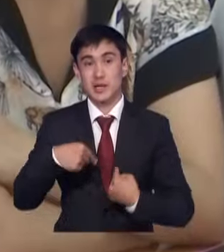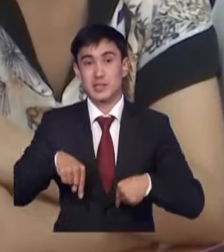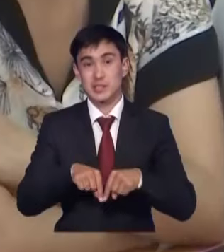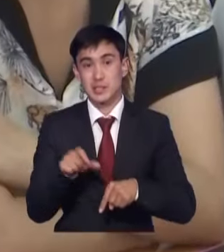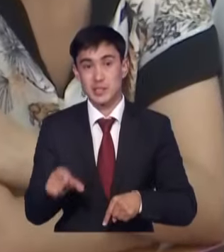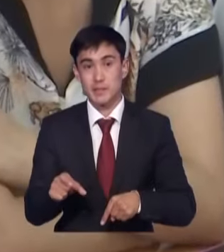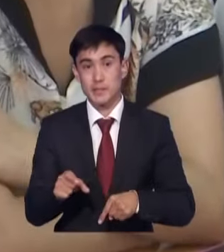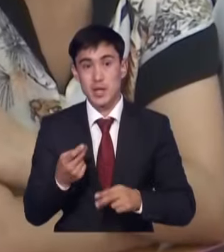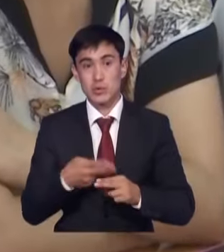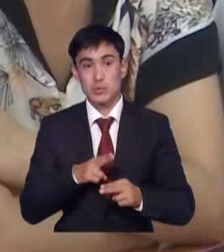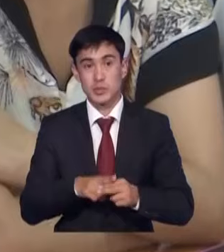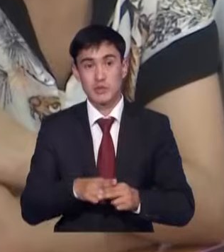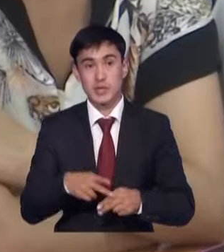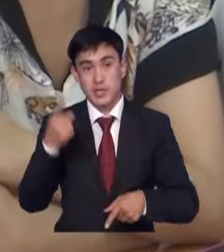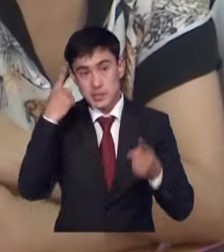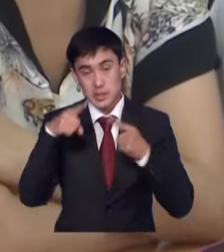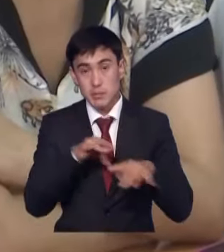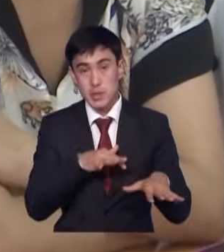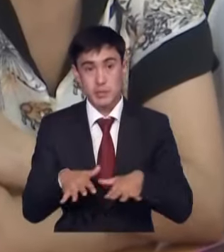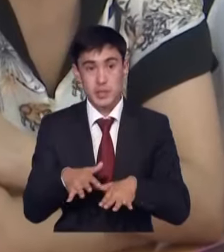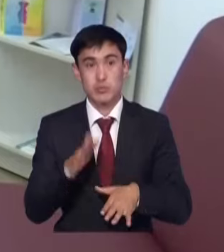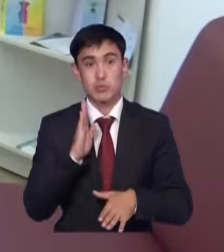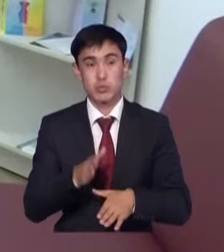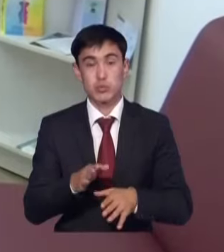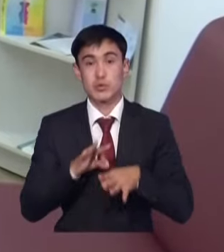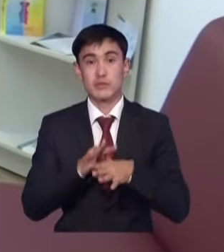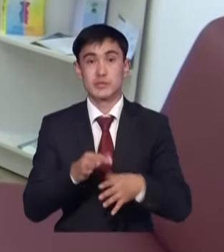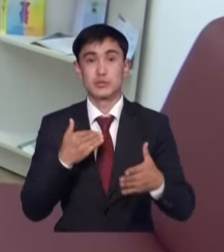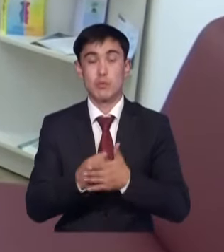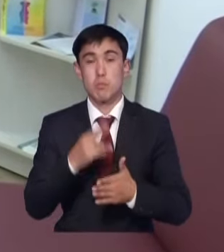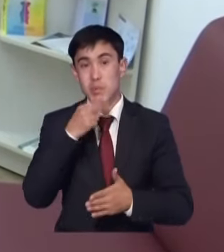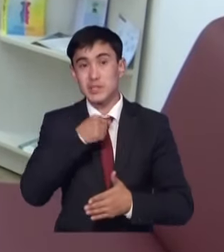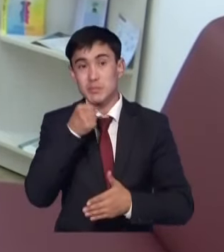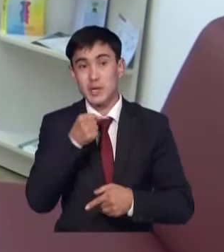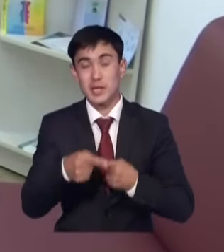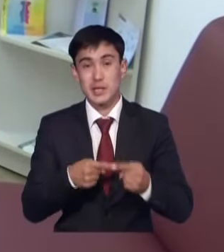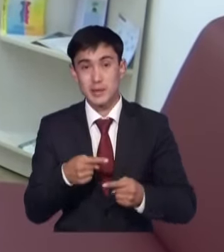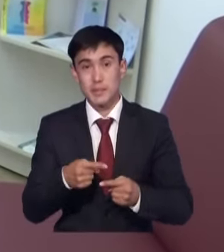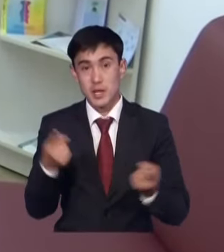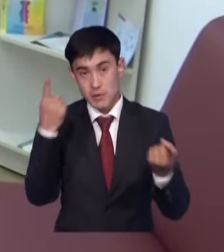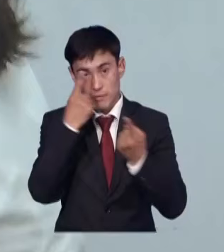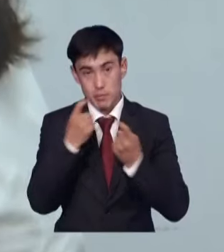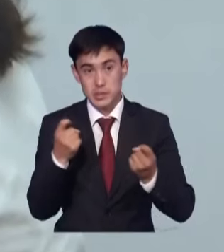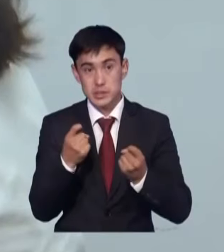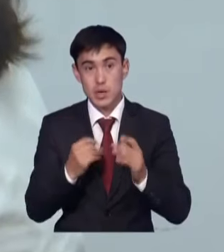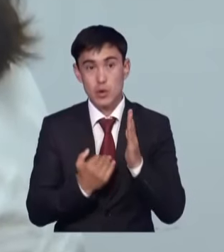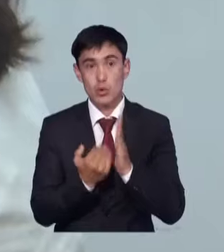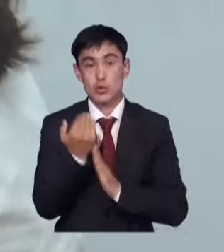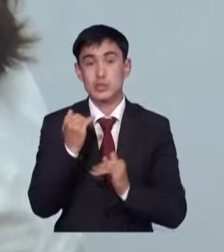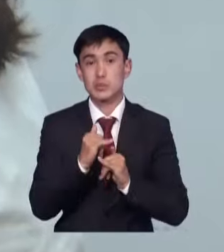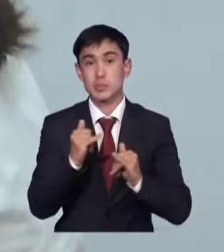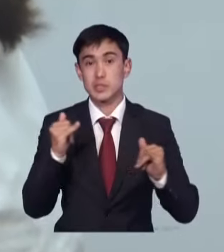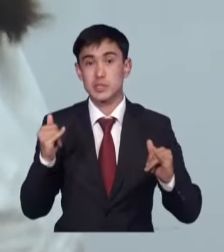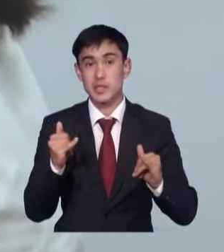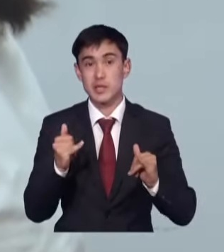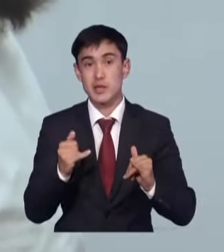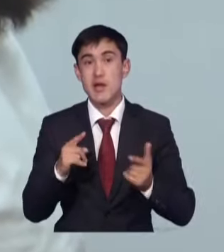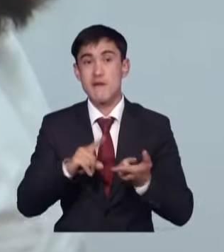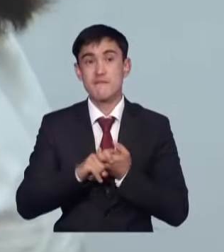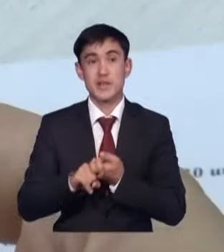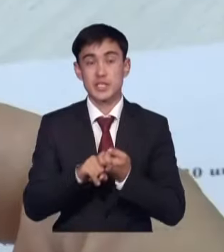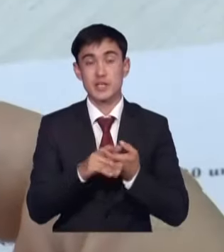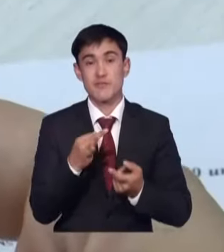организаторы. Кроме того, инициаторы мероприятия намерены довести до подрастающего поколения информацию о росте распространения